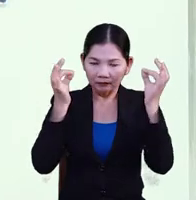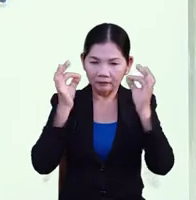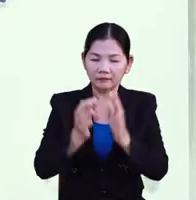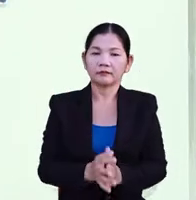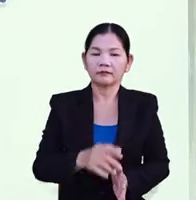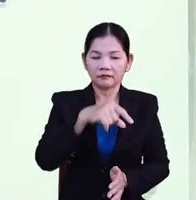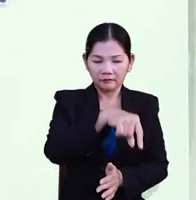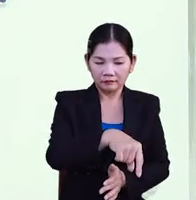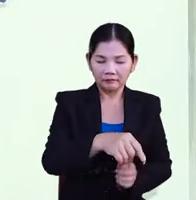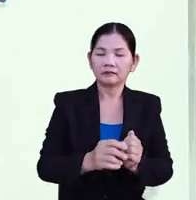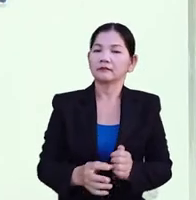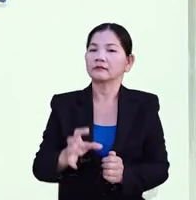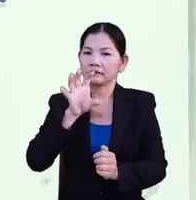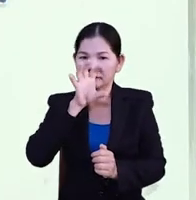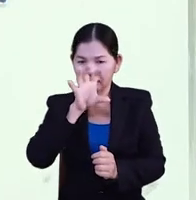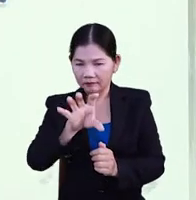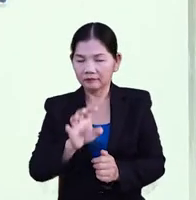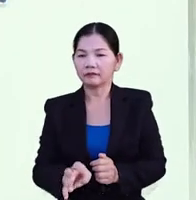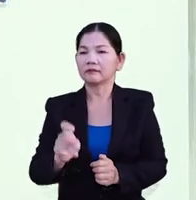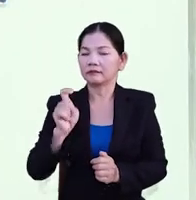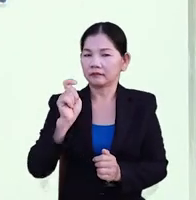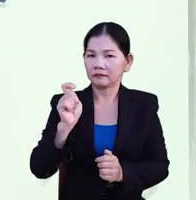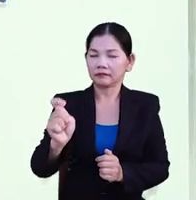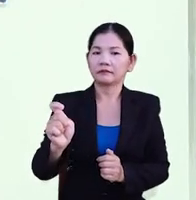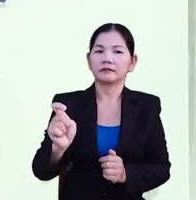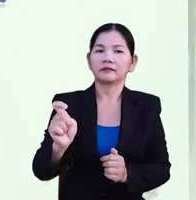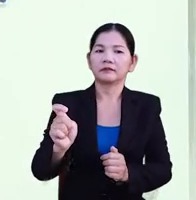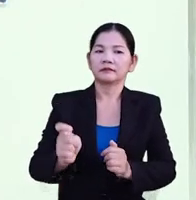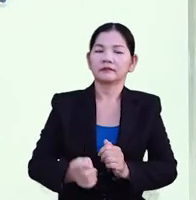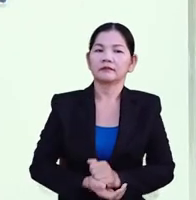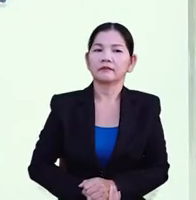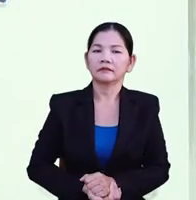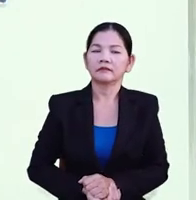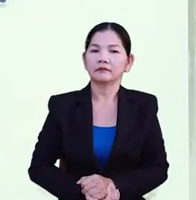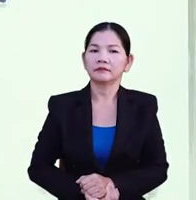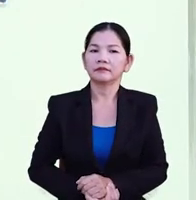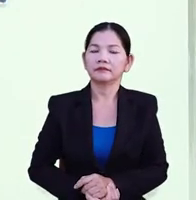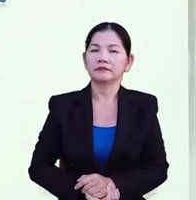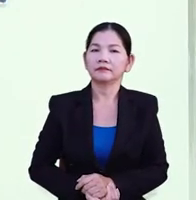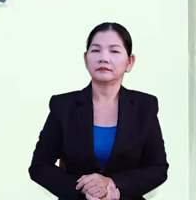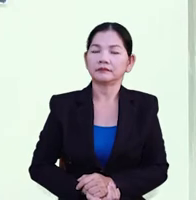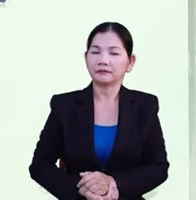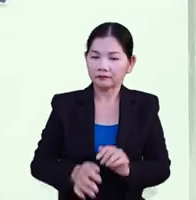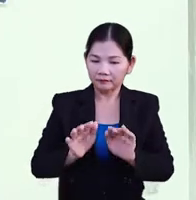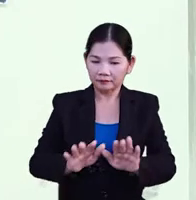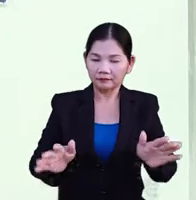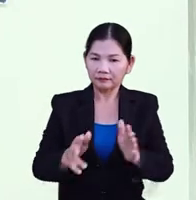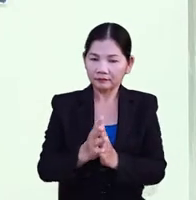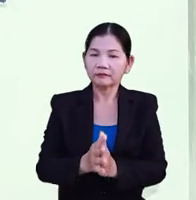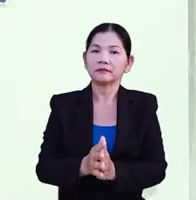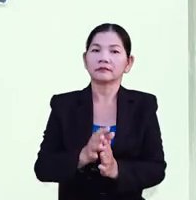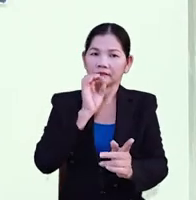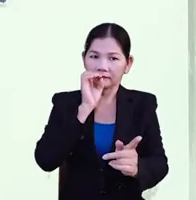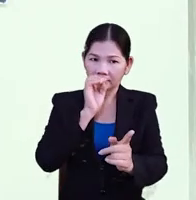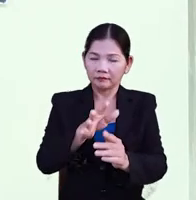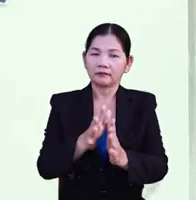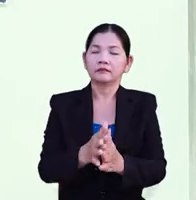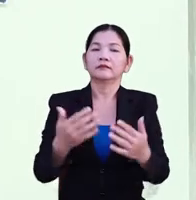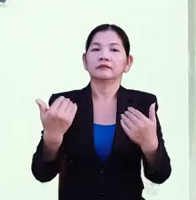កឆ្កែតាំងដោយអក្សរខចាចូលកូនកូនប្រាប់អ្នកគ្រូថា